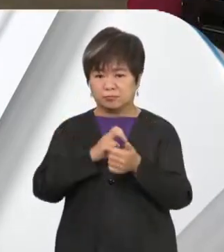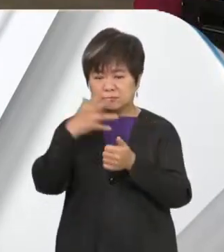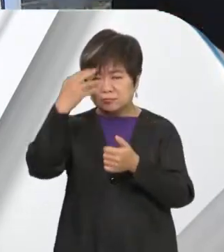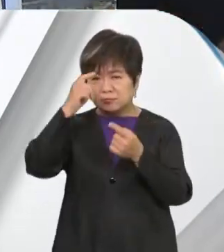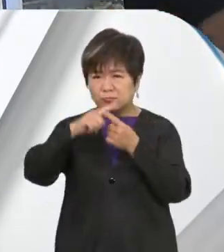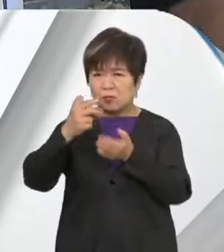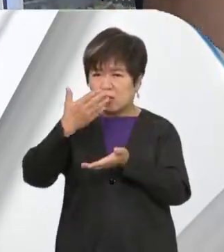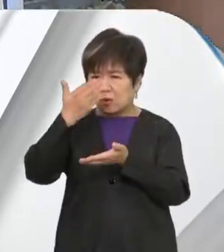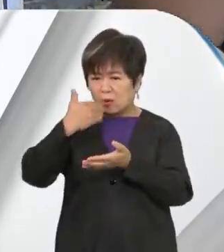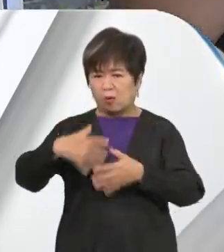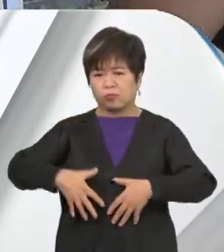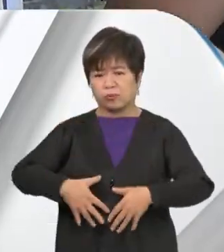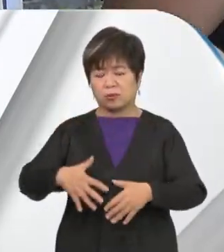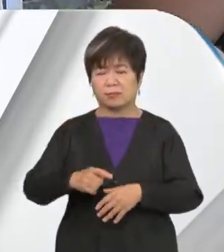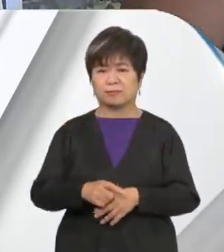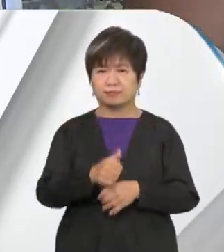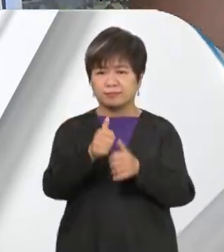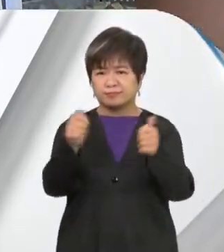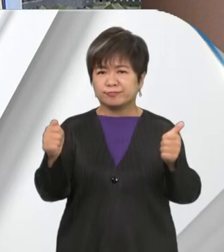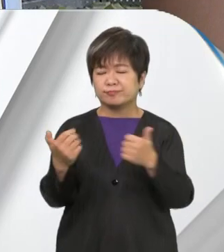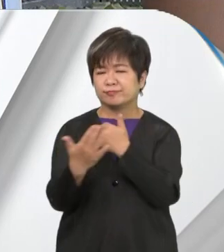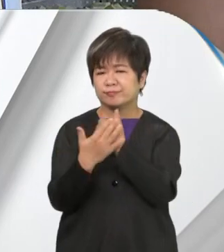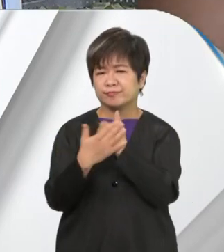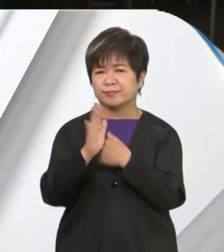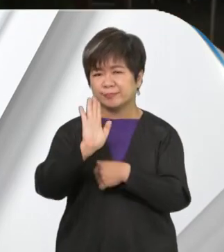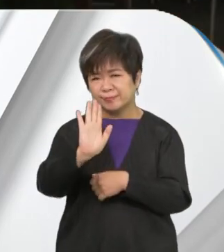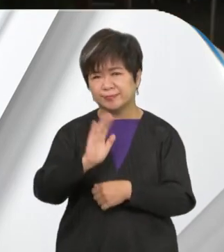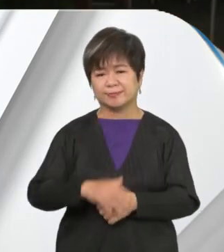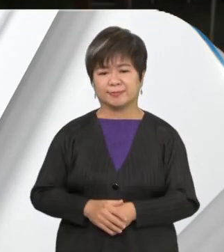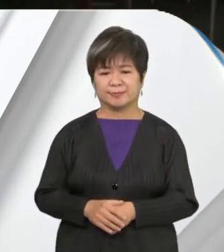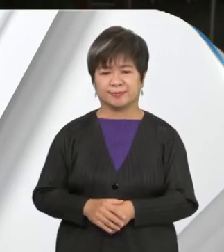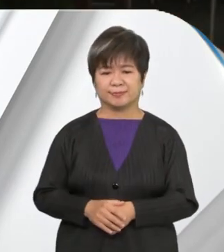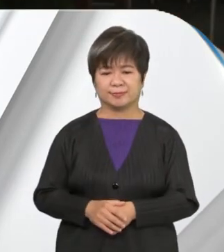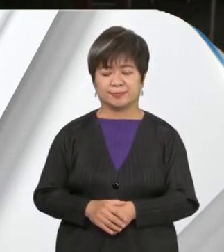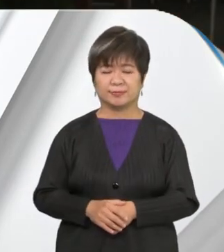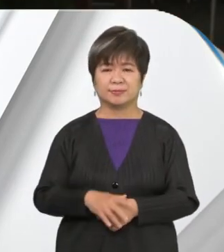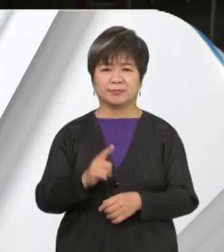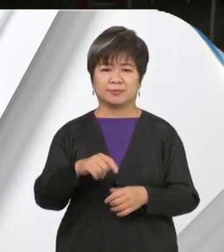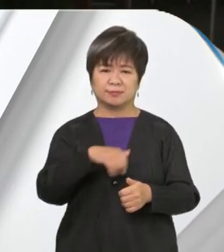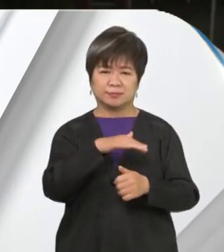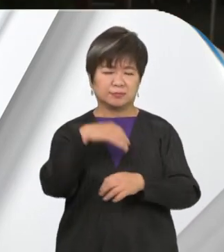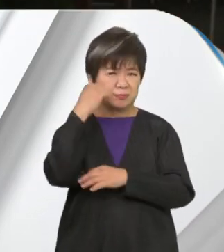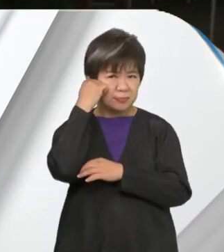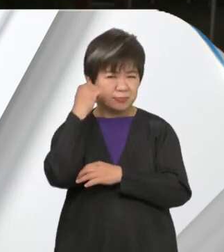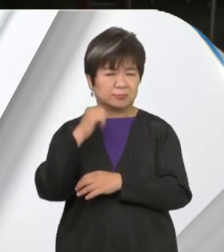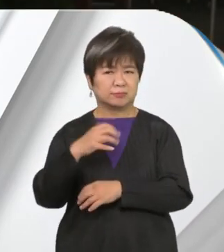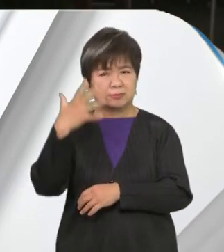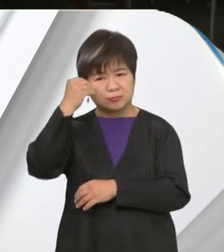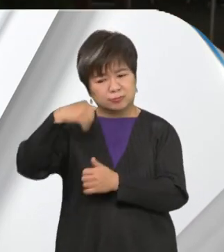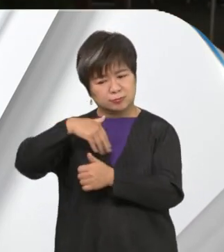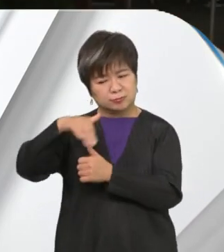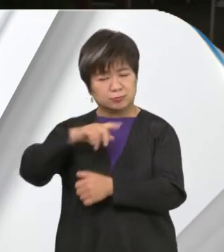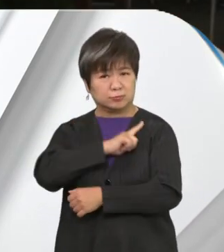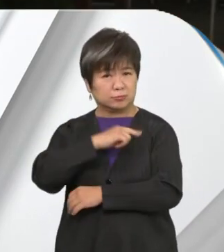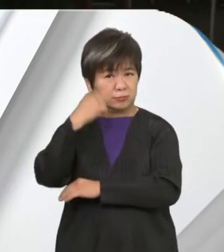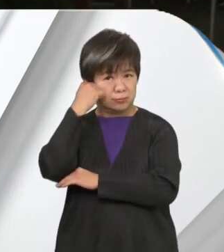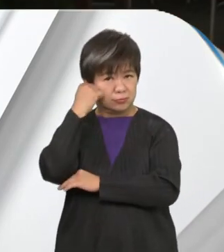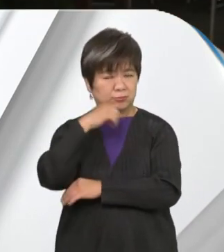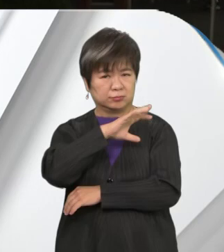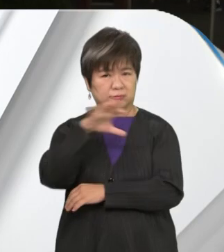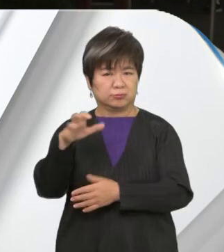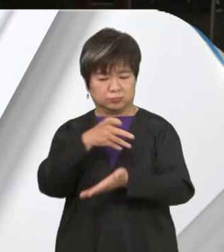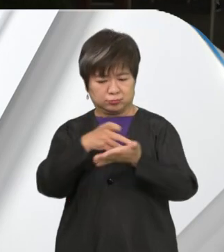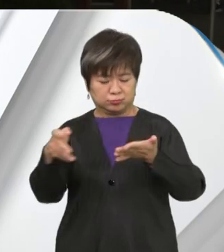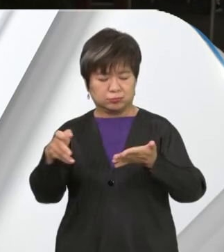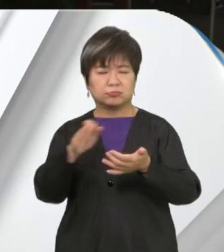做得吃饱来，是蒙沙比国家对协会的支持。 边缘户也好，独居户也好，一些长辈都列入我们的范